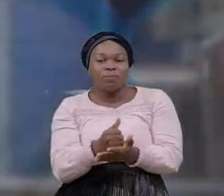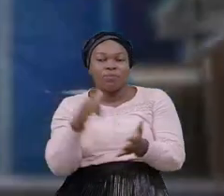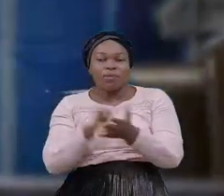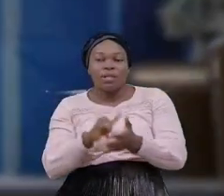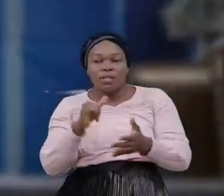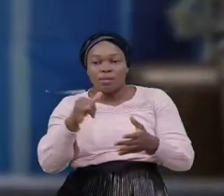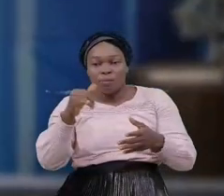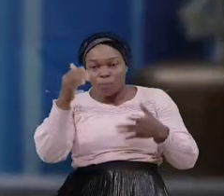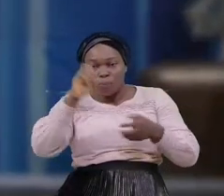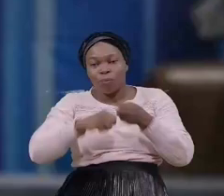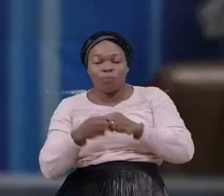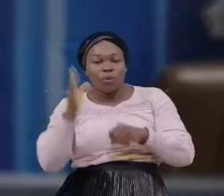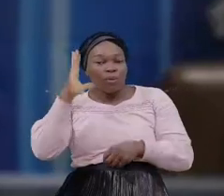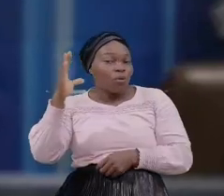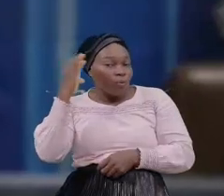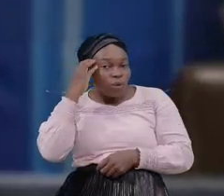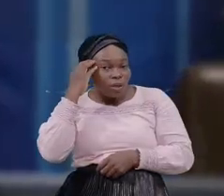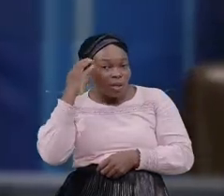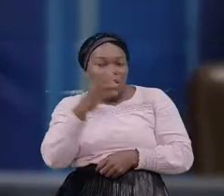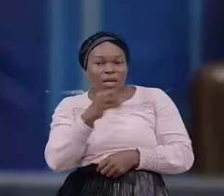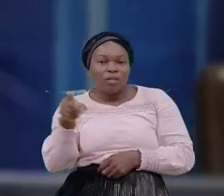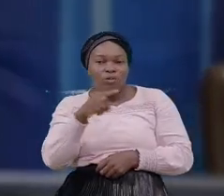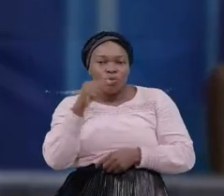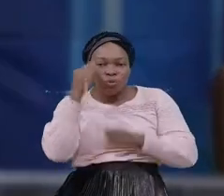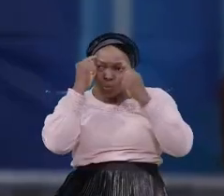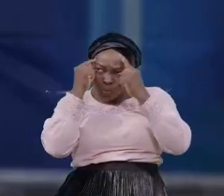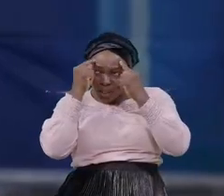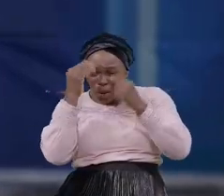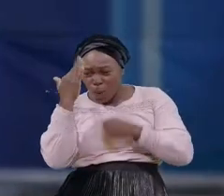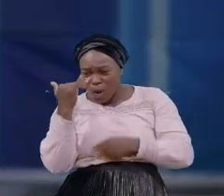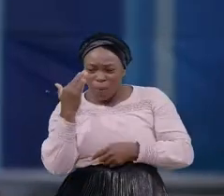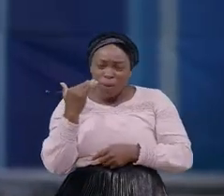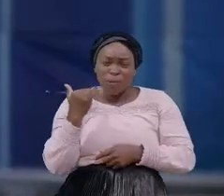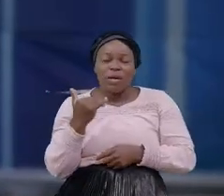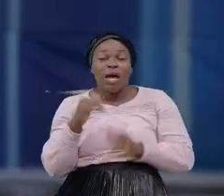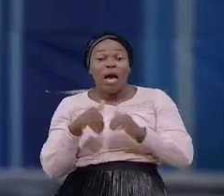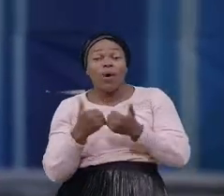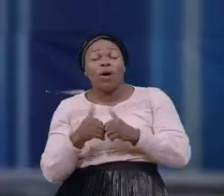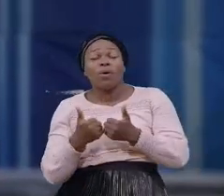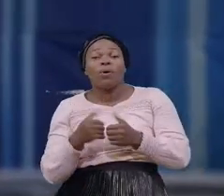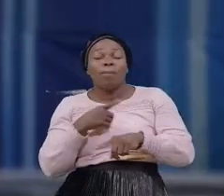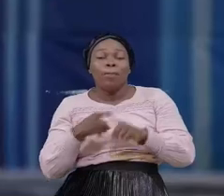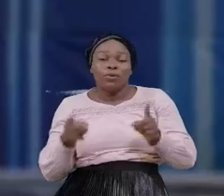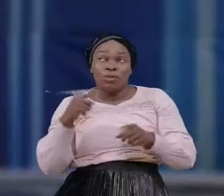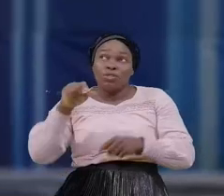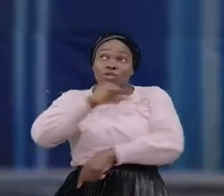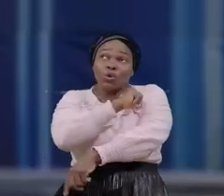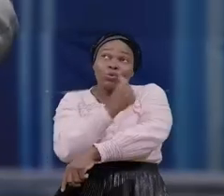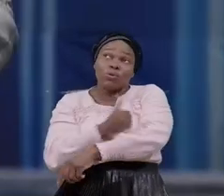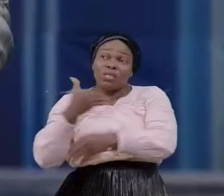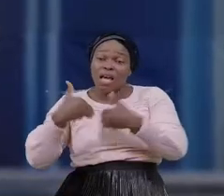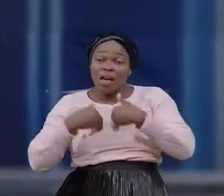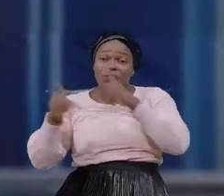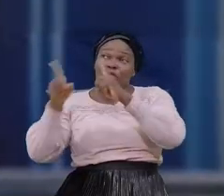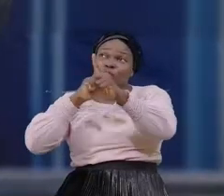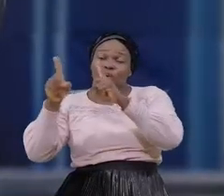pourrez se demander comment est tout cela. Mais le cancer comprend que l'autorité est venue. La voix du